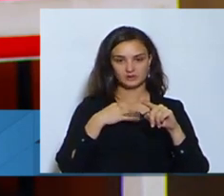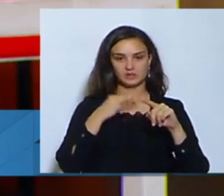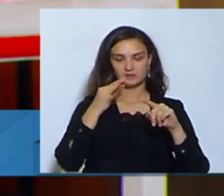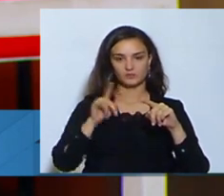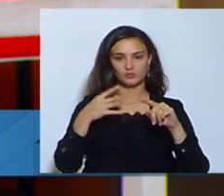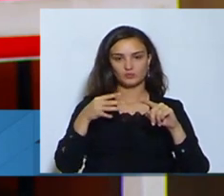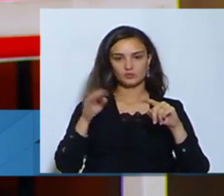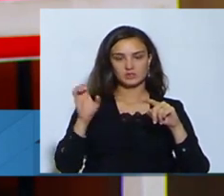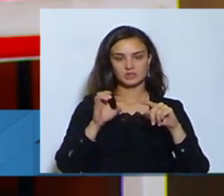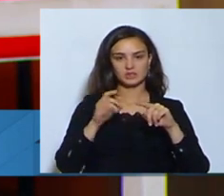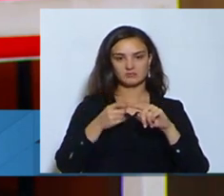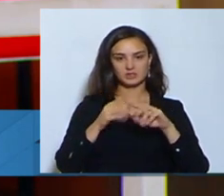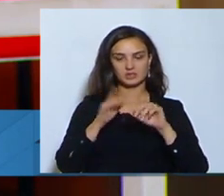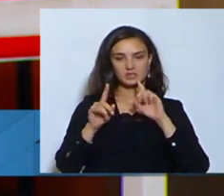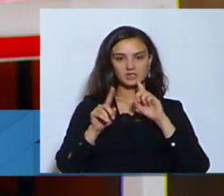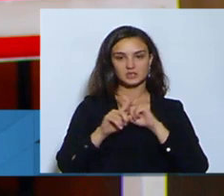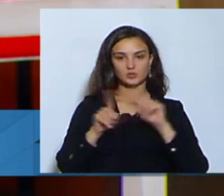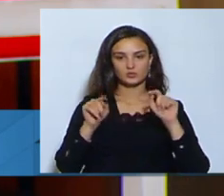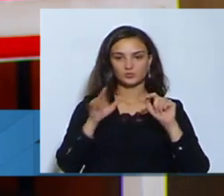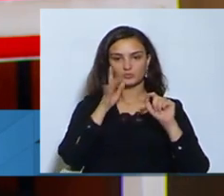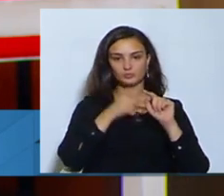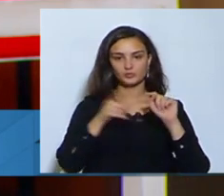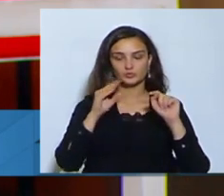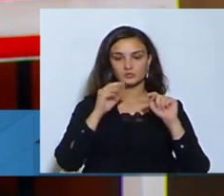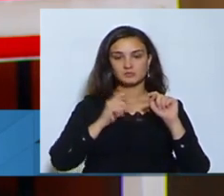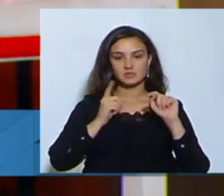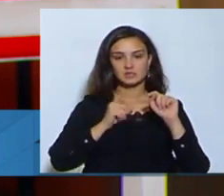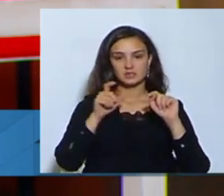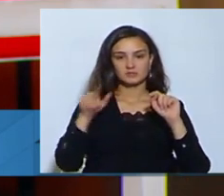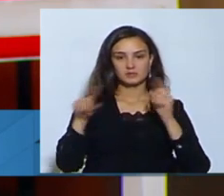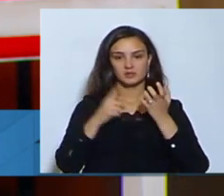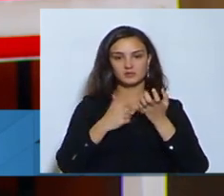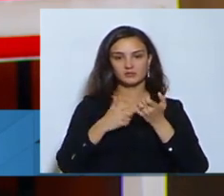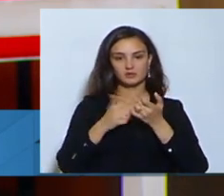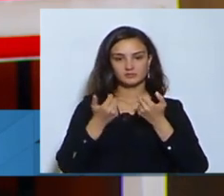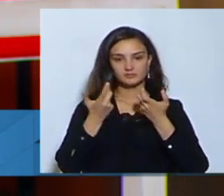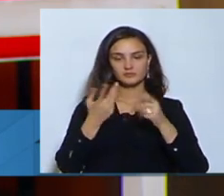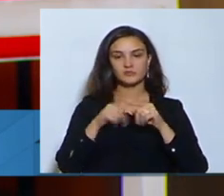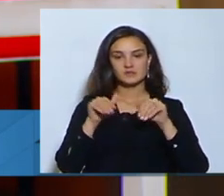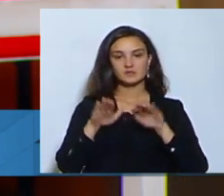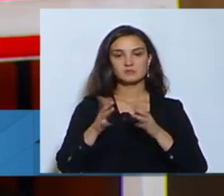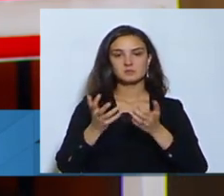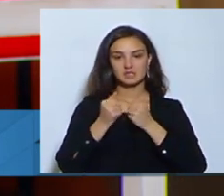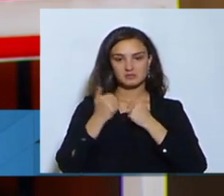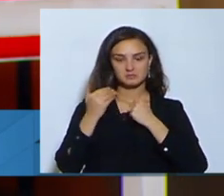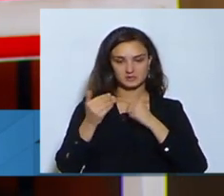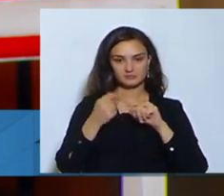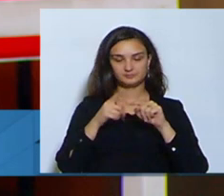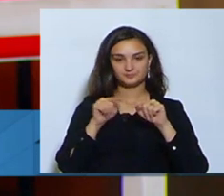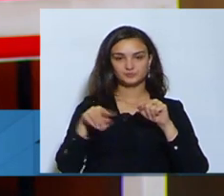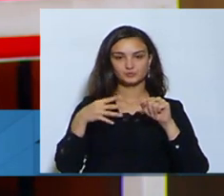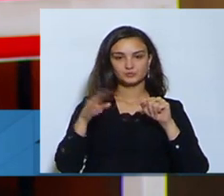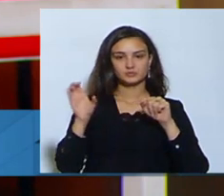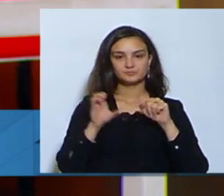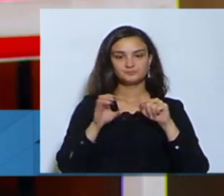გაგახსენებთ, რომ 40 წამი ეს არის განსაკუთრებული პერიოდი, რომელიც სპეციალისტებმა დათვალეს გადაწყვეტილების მიღებისა. ეს არის